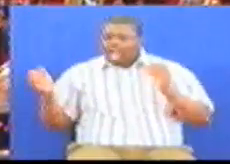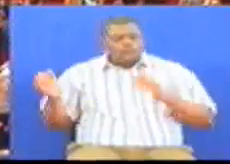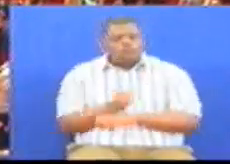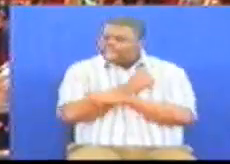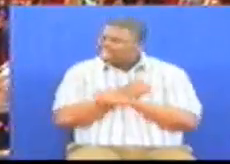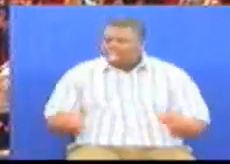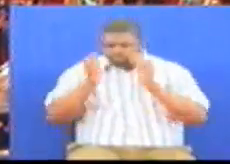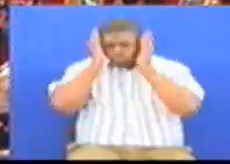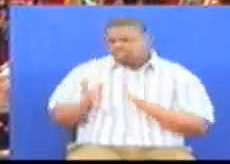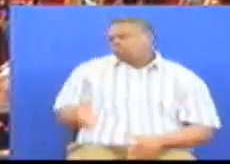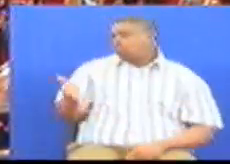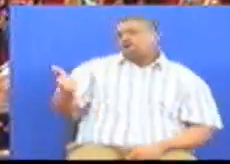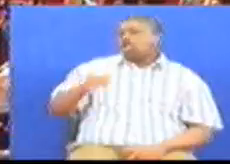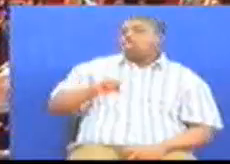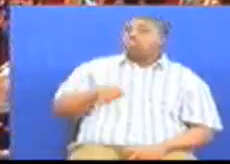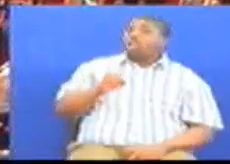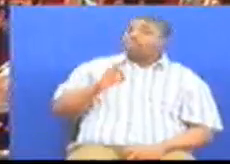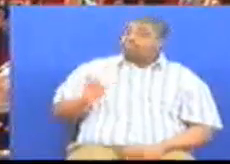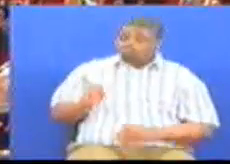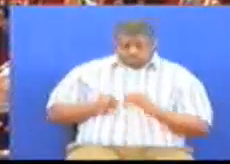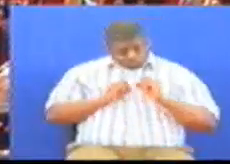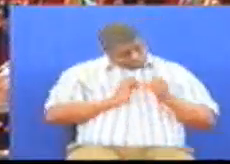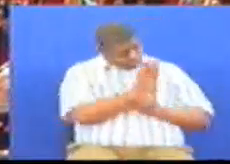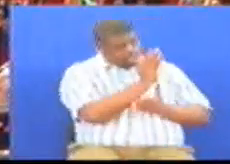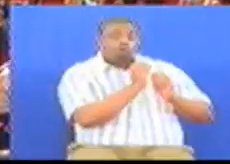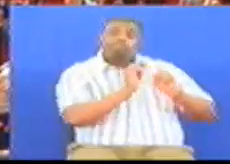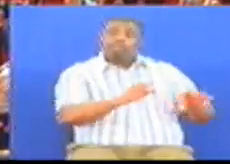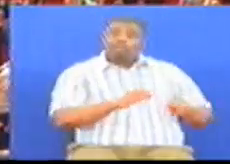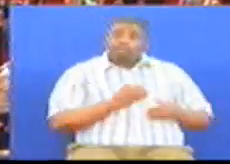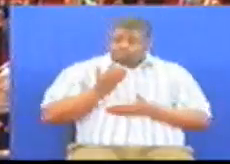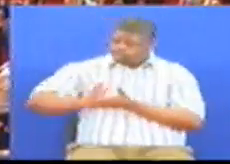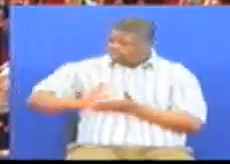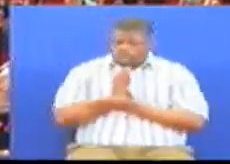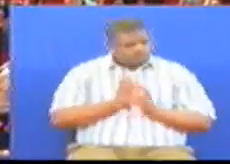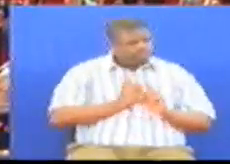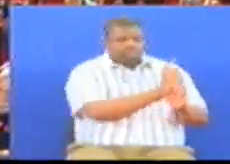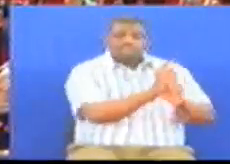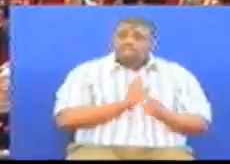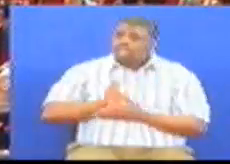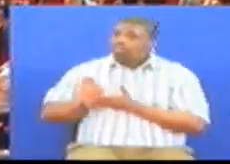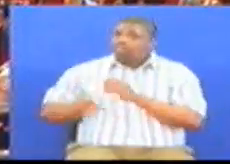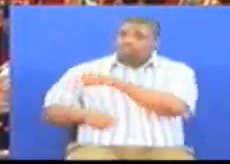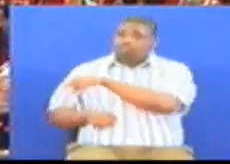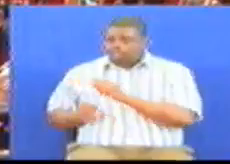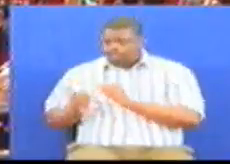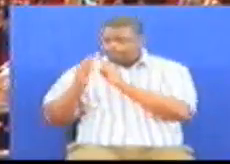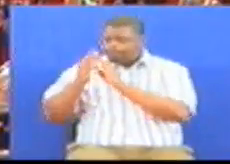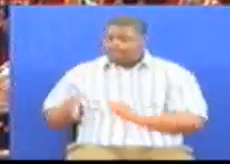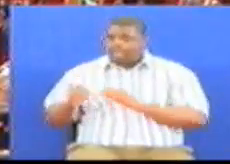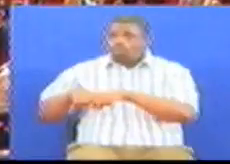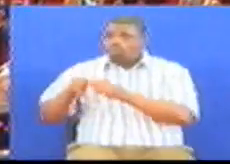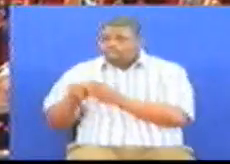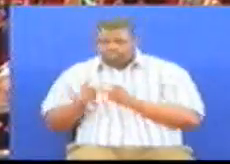mheshimiwa Jafo. Hii lazima mpitie upya mheshimiwa. Mgao msifate kwa halmashauri. Wa maboma, wa